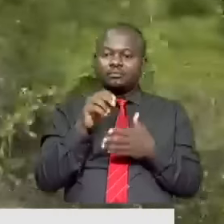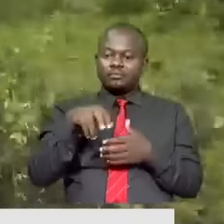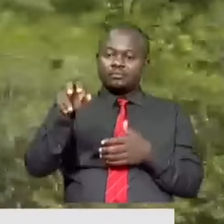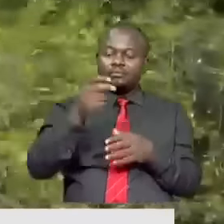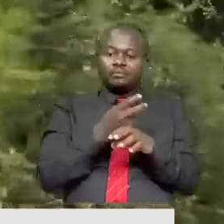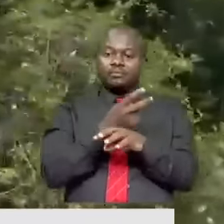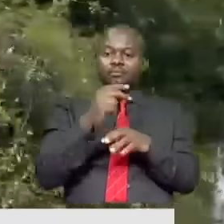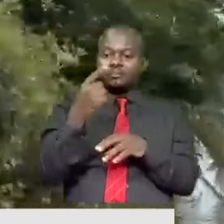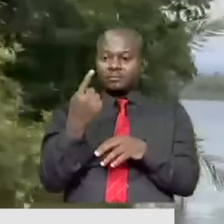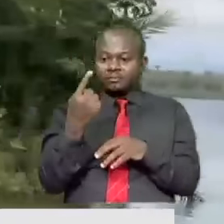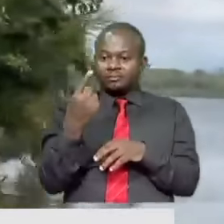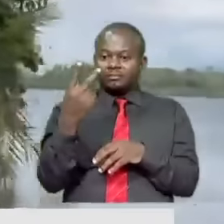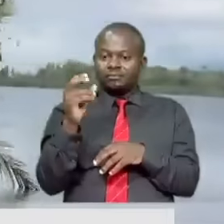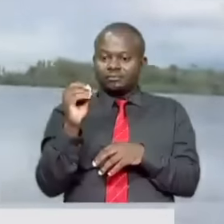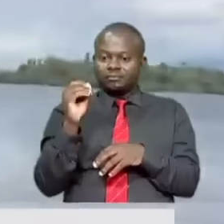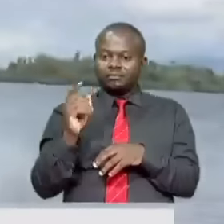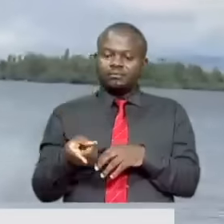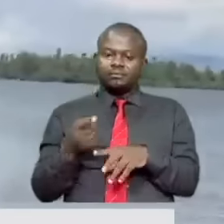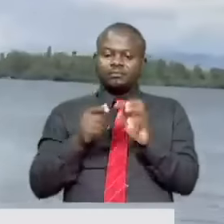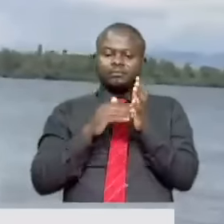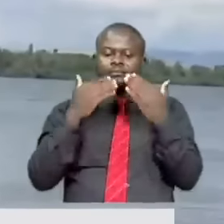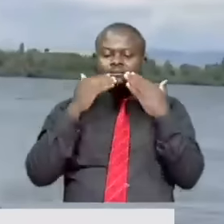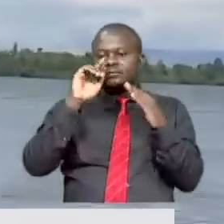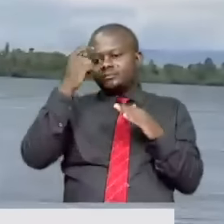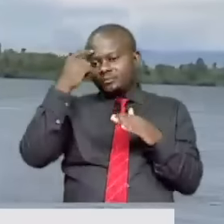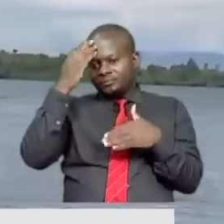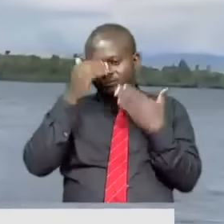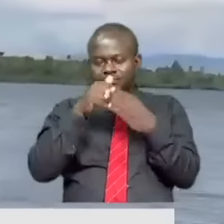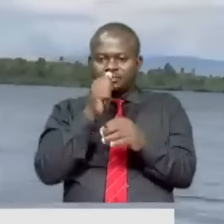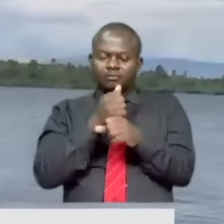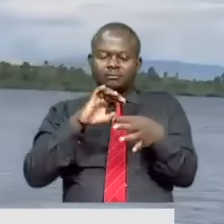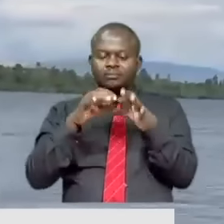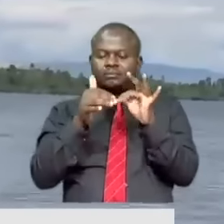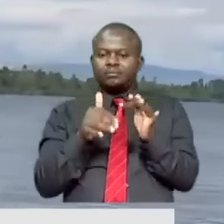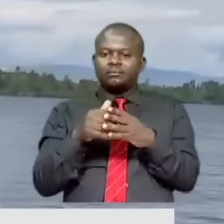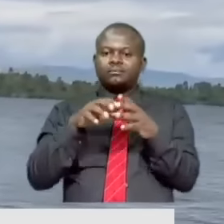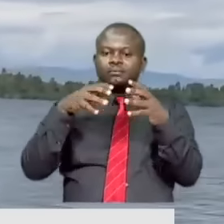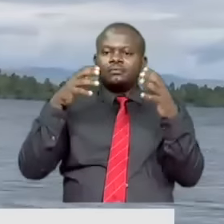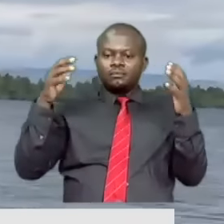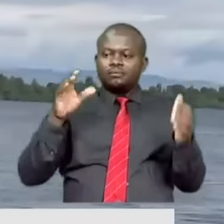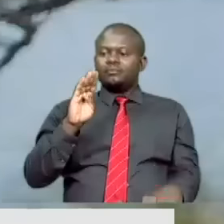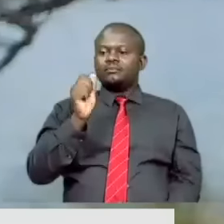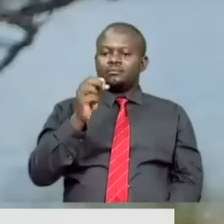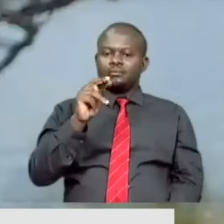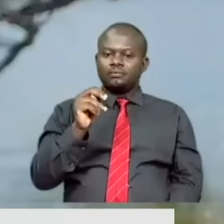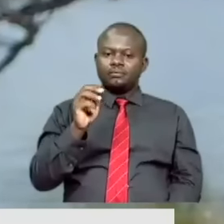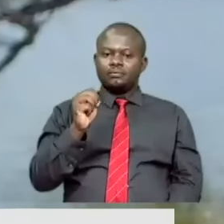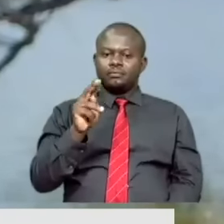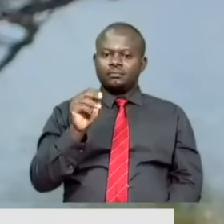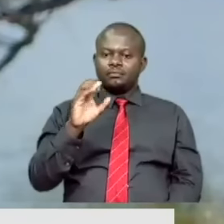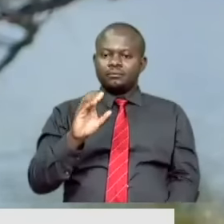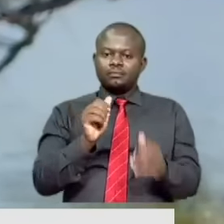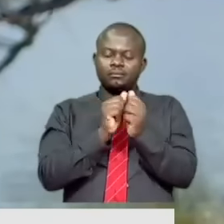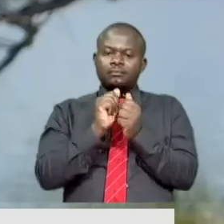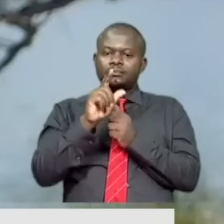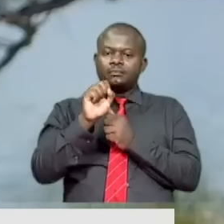bari 2020 turanashimira leta kuba yarakoze gufatanya bikorwa n'amakipe akomeye ku isi nka Bayern Munich na Paris Saint-Germain na